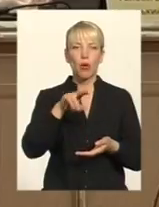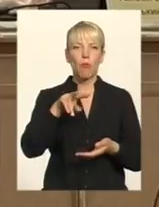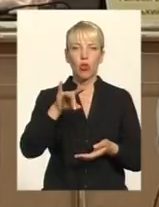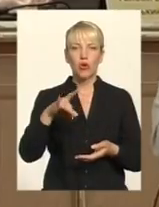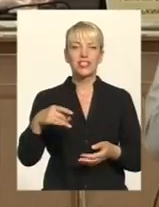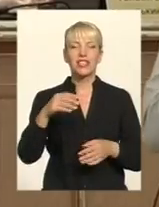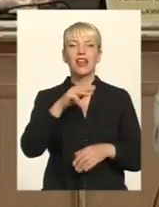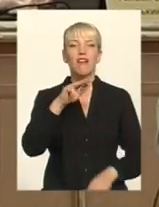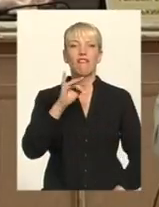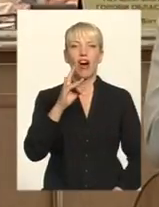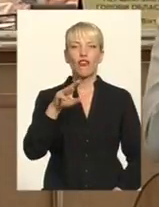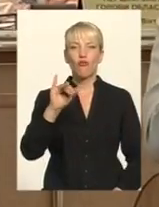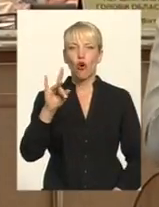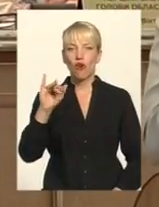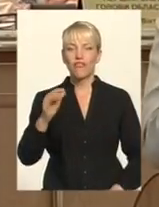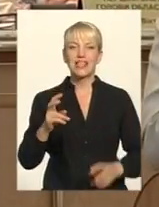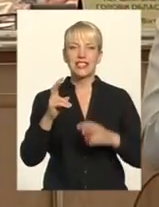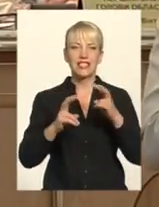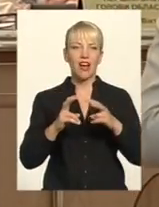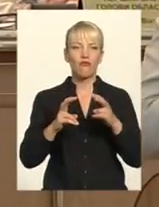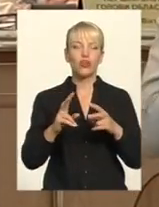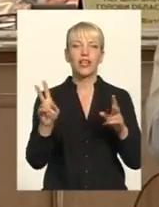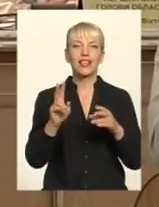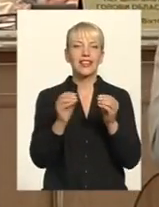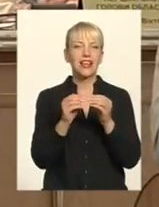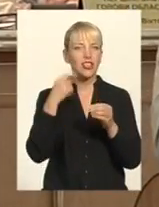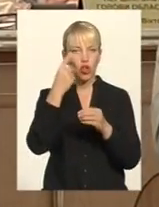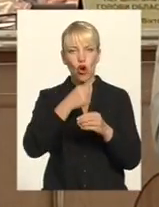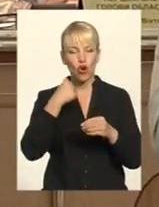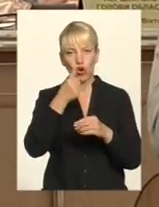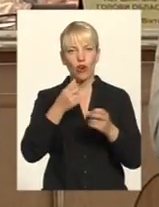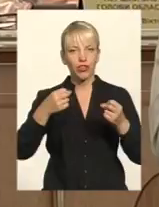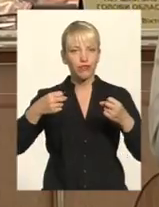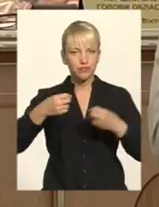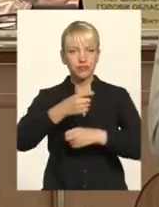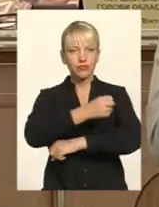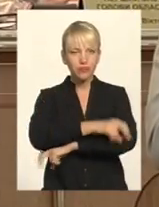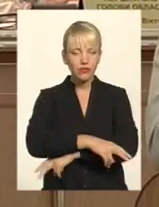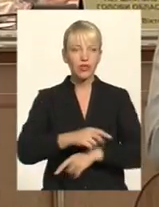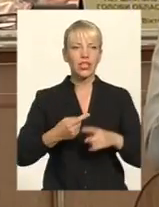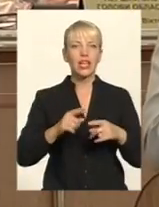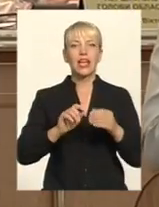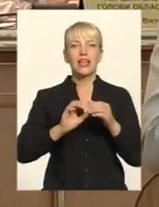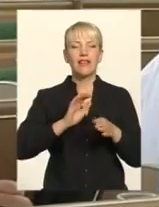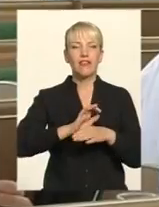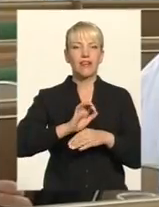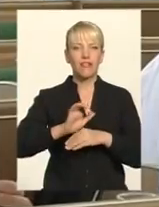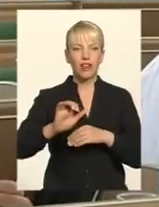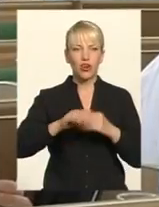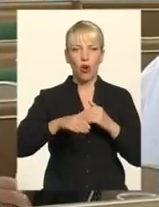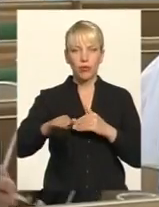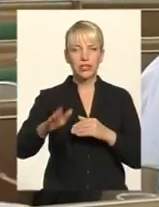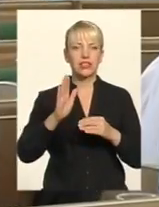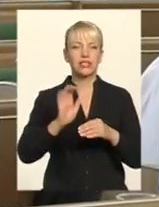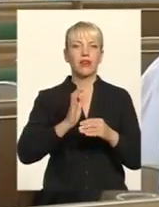років вирізали, там нічого немає. Лінія виробництва і обсяг інвестицій будуть складати загалом близько 50 мільйонів доларів. Тож,